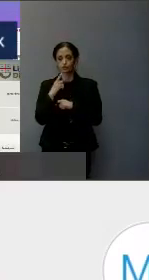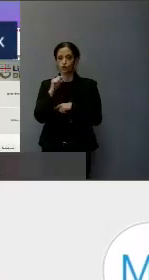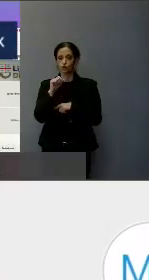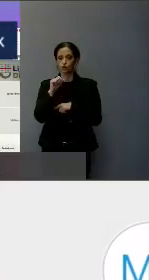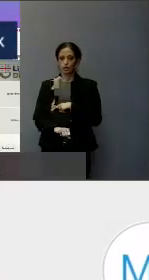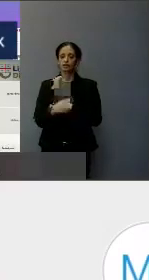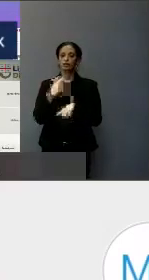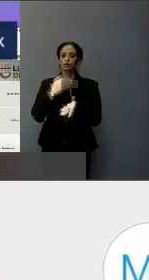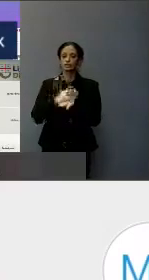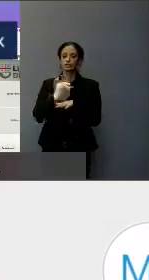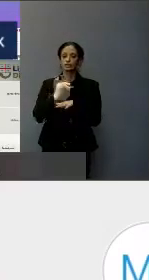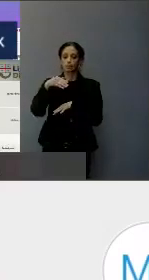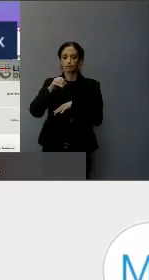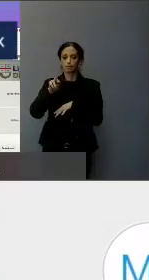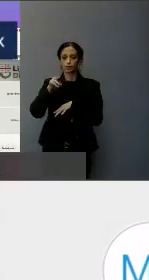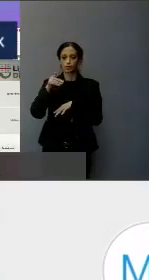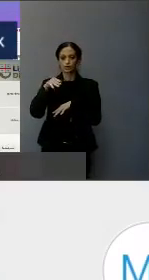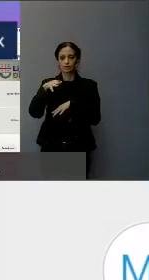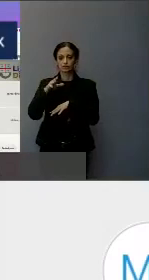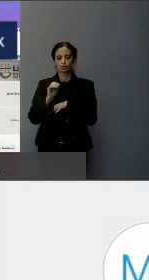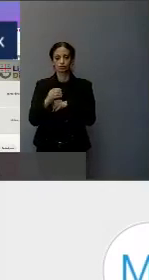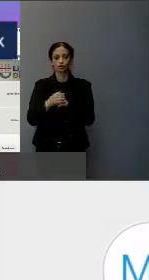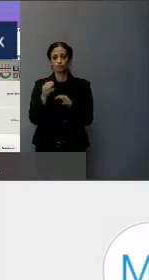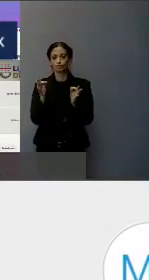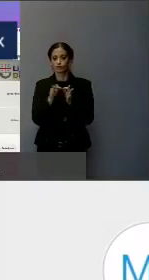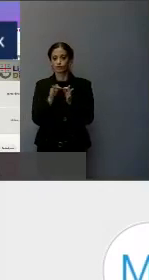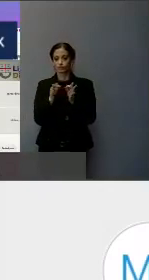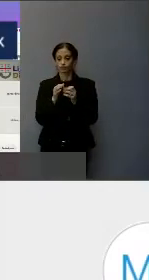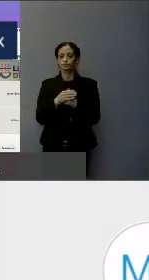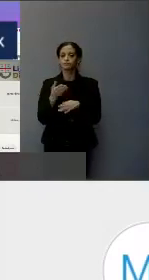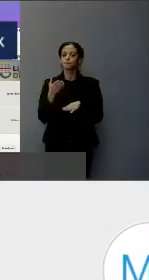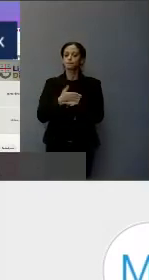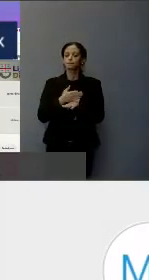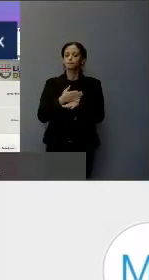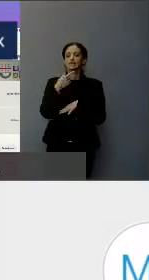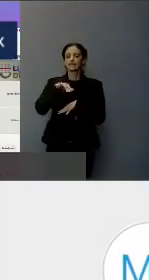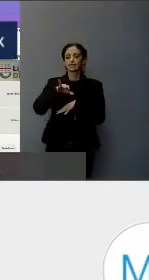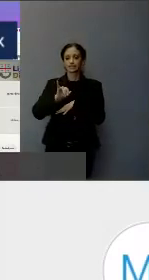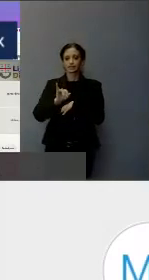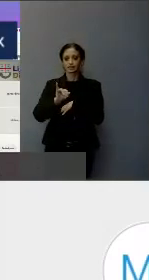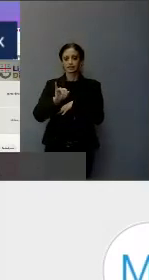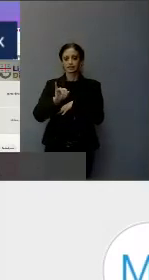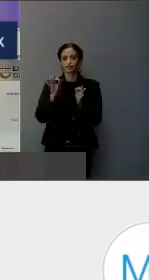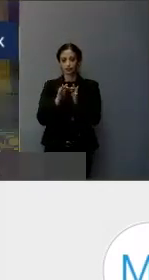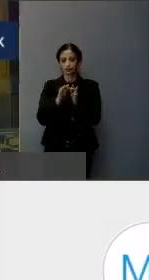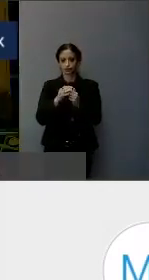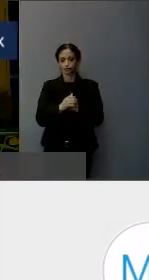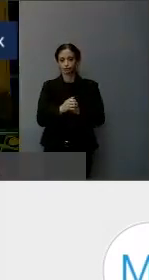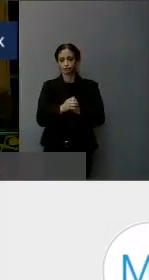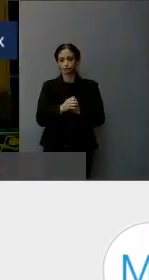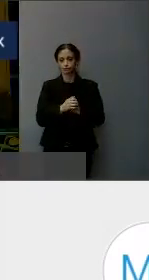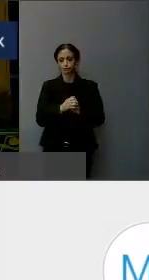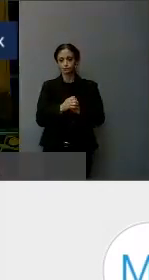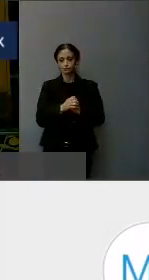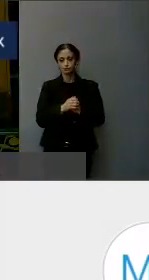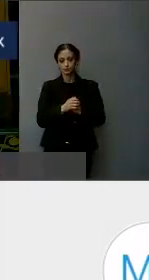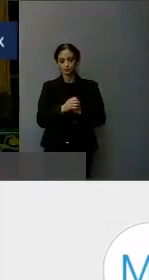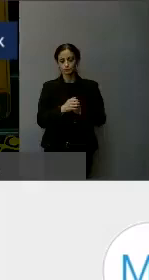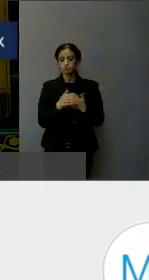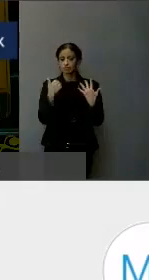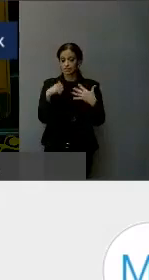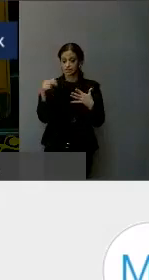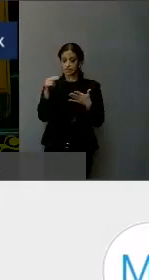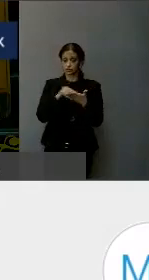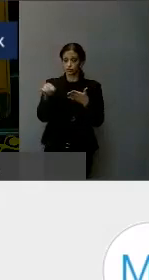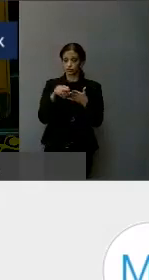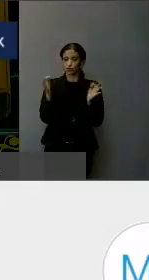ieri immordino favorevole consigliera tini amorevole 16 voti